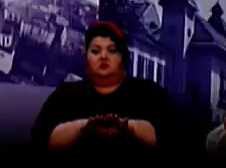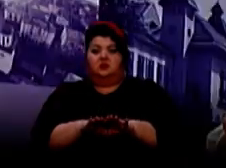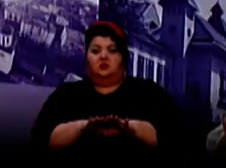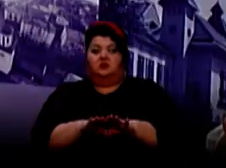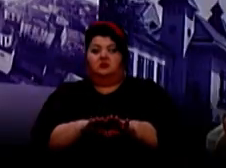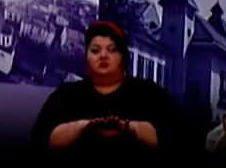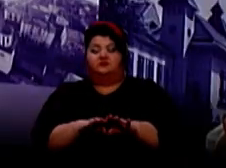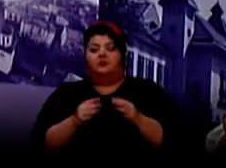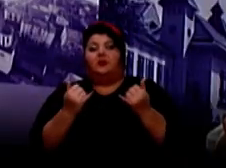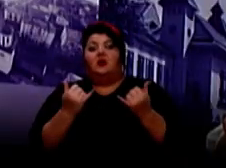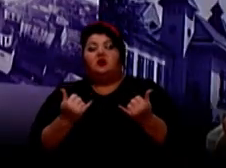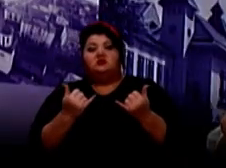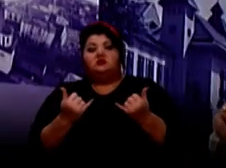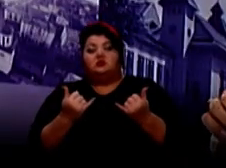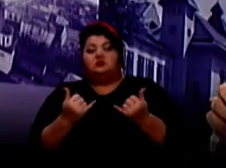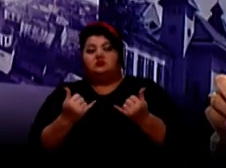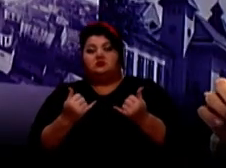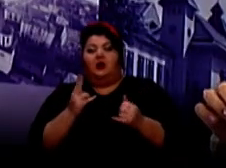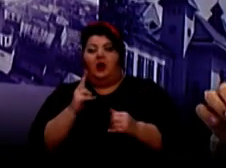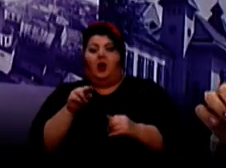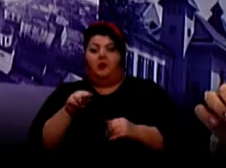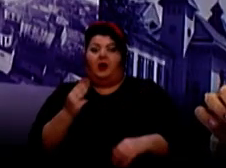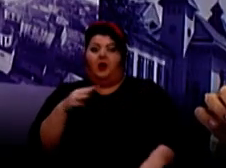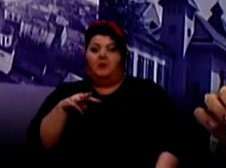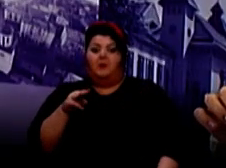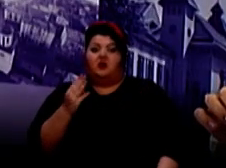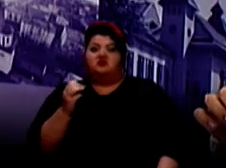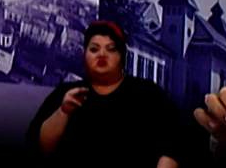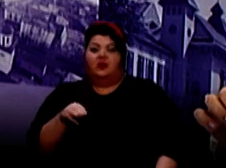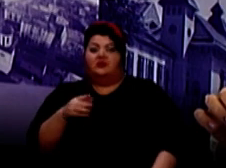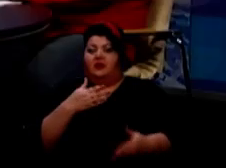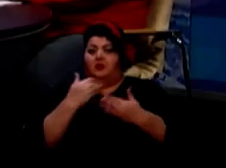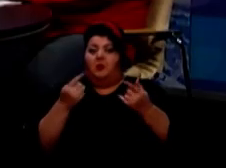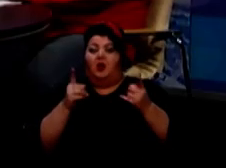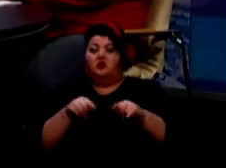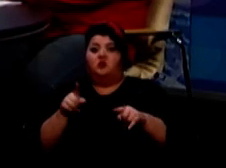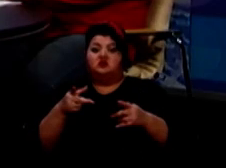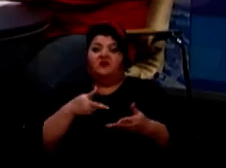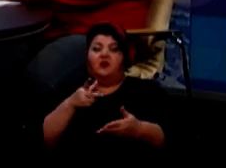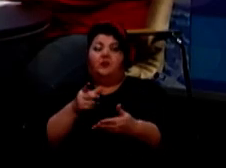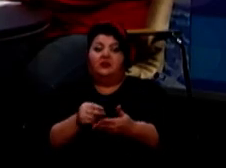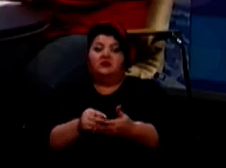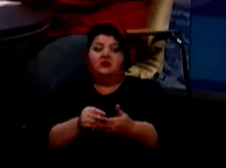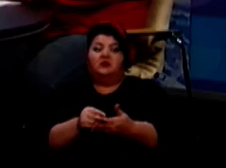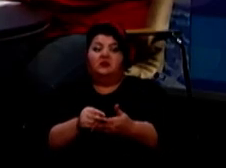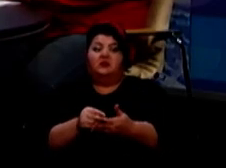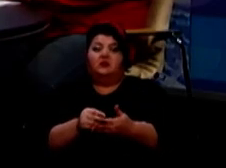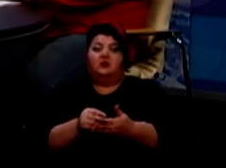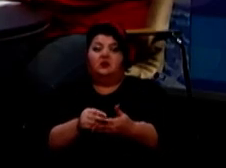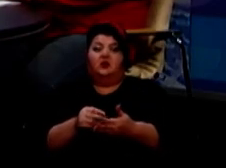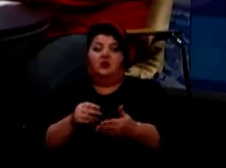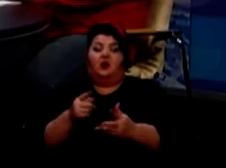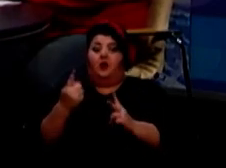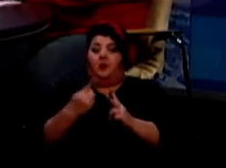існує. Ну, і ви тепер доводите і тролейбусний парк немає, на цьому тому, що ви платили, платили хабарі колишньому міському